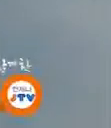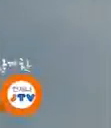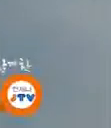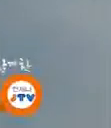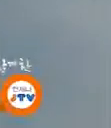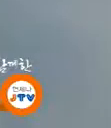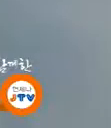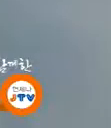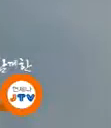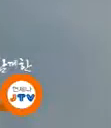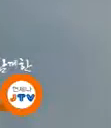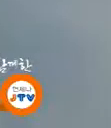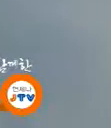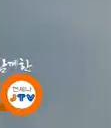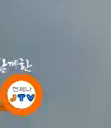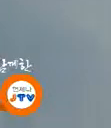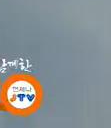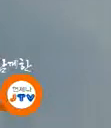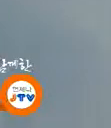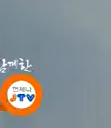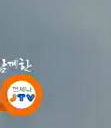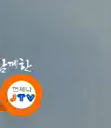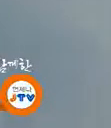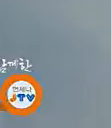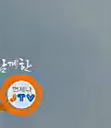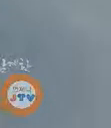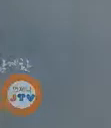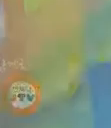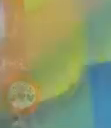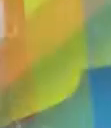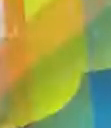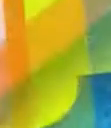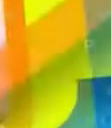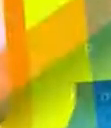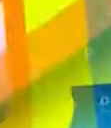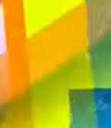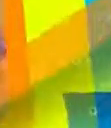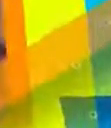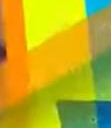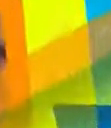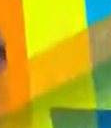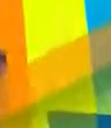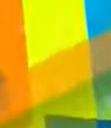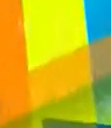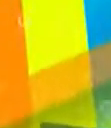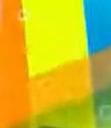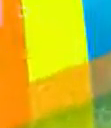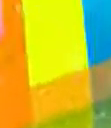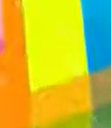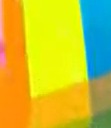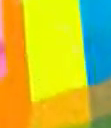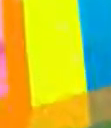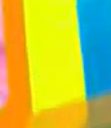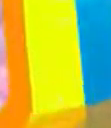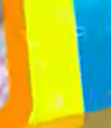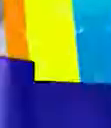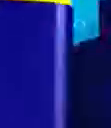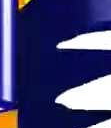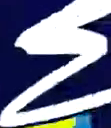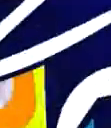좋겠습니다. 저는 다음 시간에 다시 인사드리겠습니다. 고맙습니다.